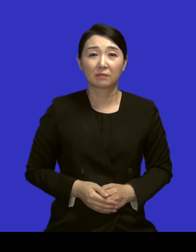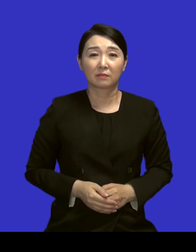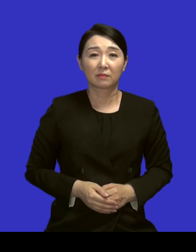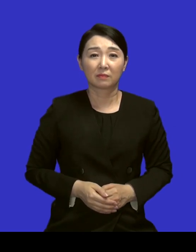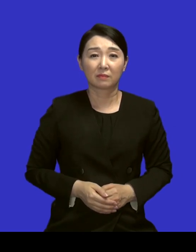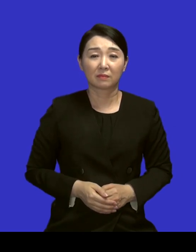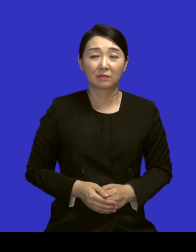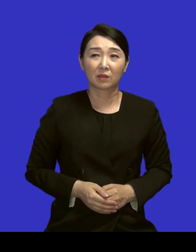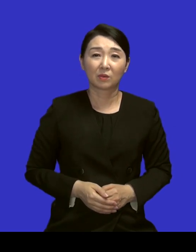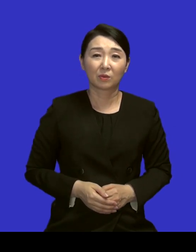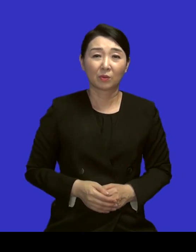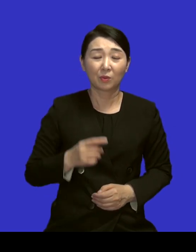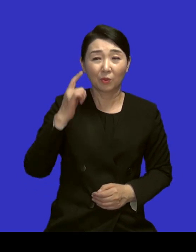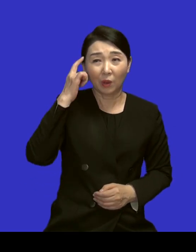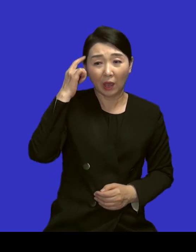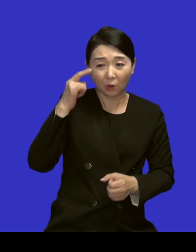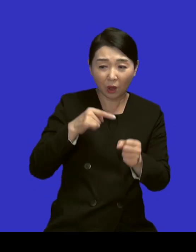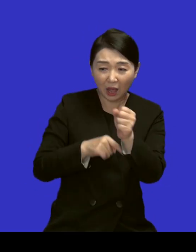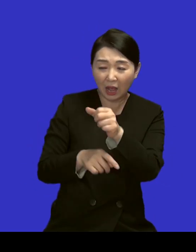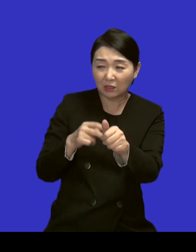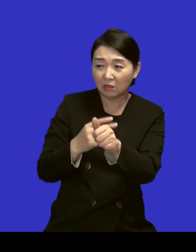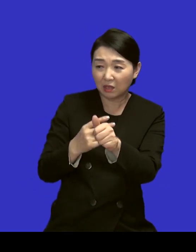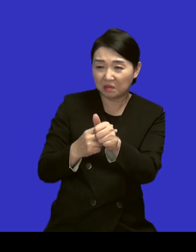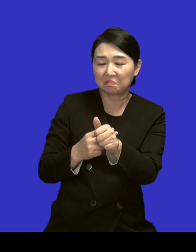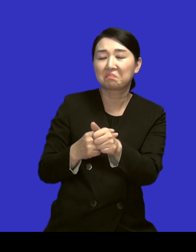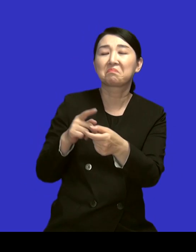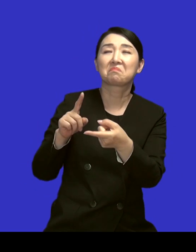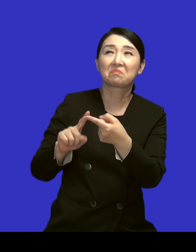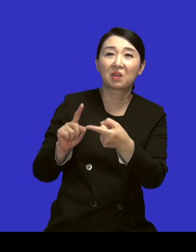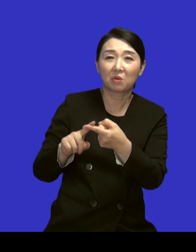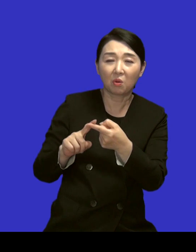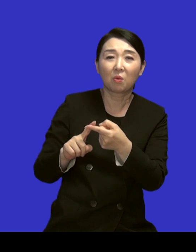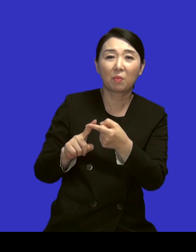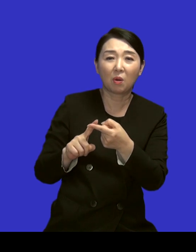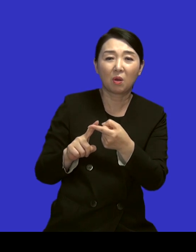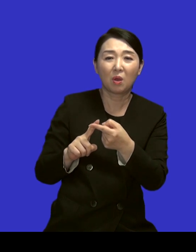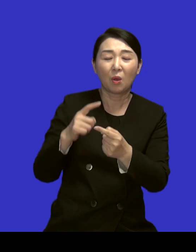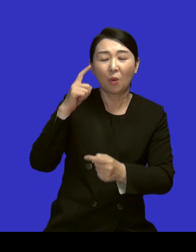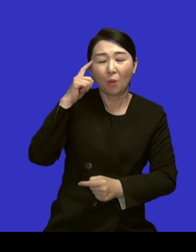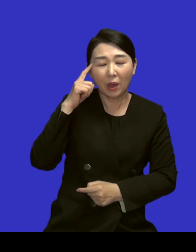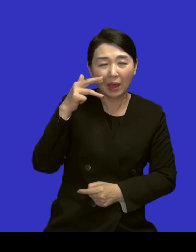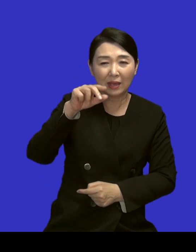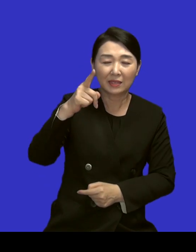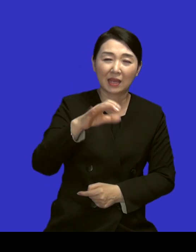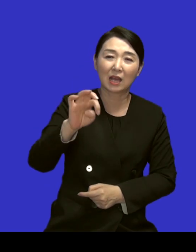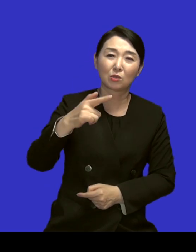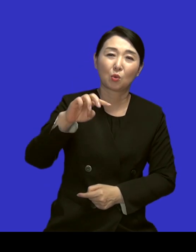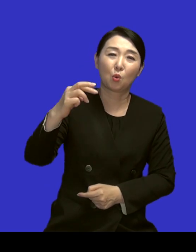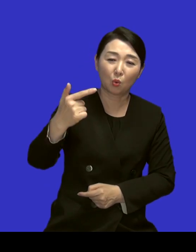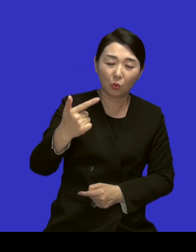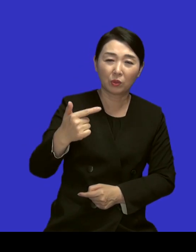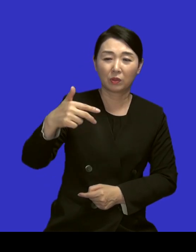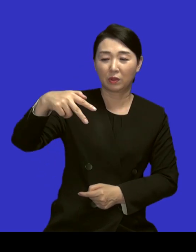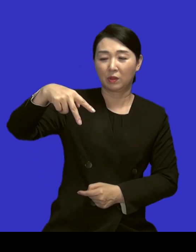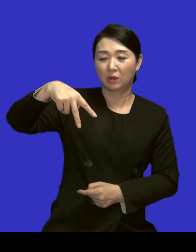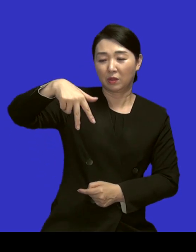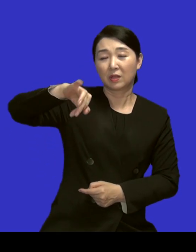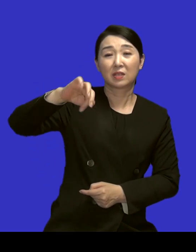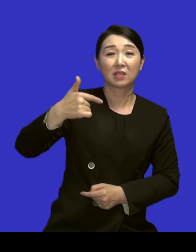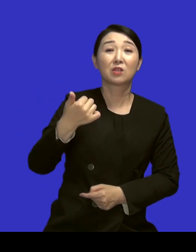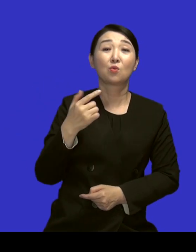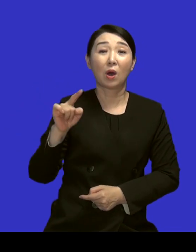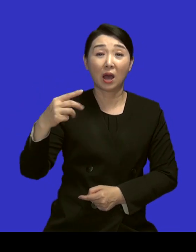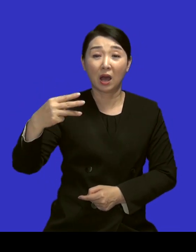과학 선생님으로서 할 수 있는 하나님에 대한 조롱들을 창조는 진화론부터 시작해서 한 15분, 20분 정도 하시는